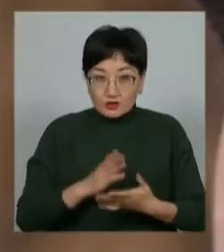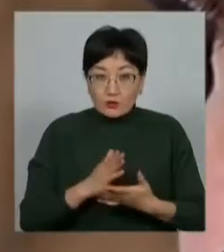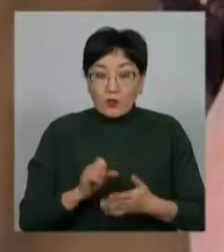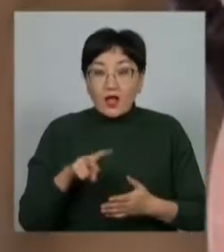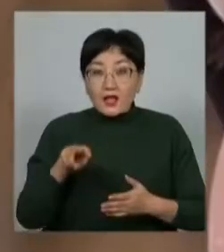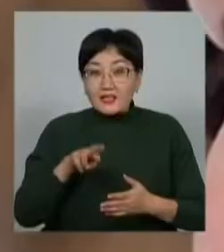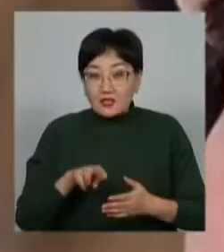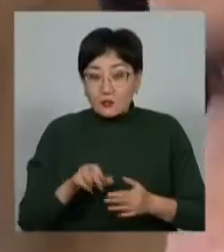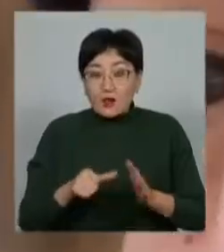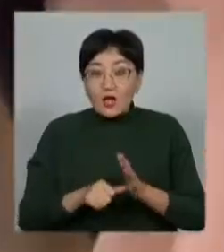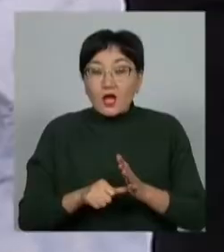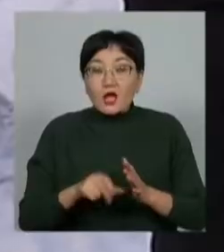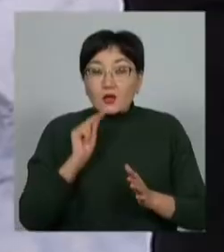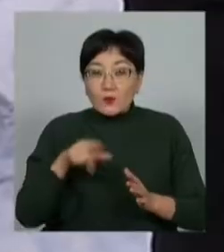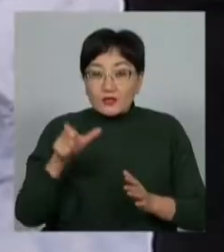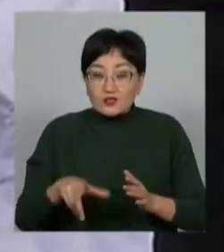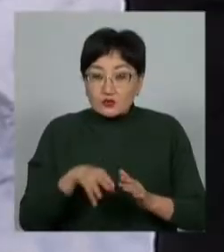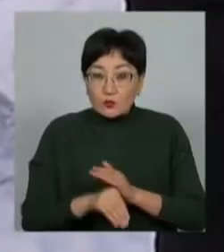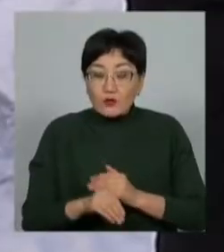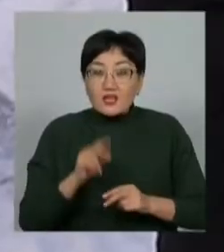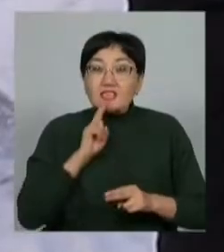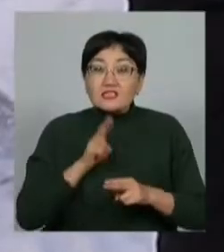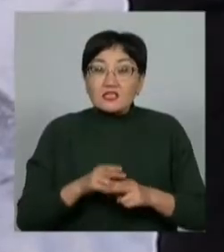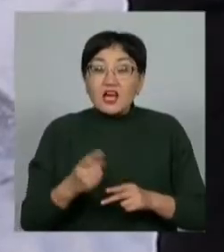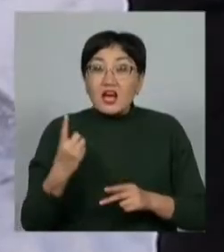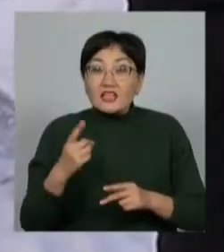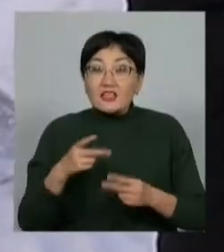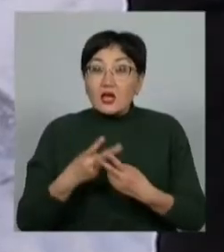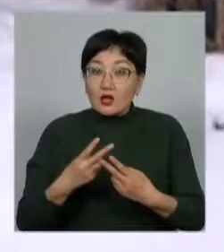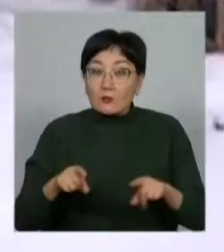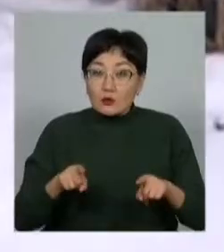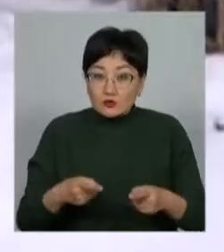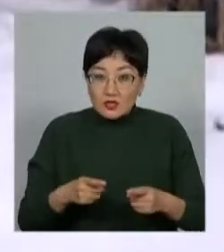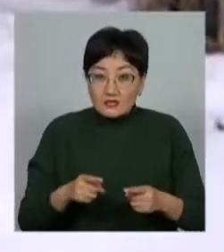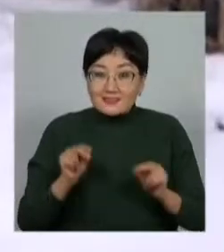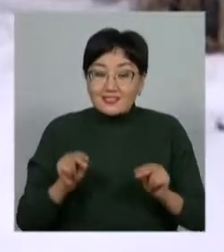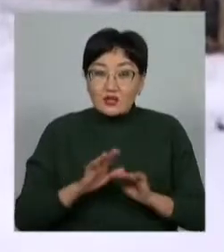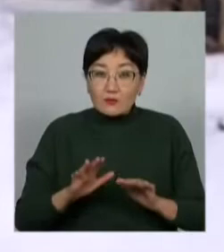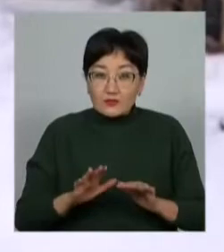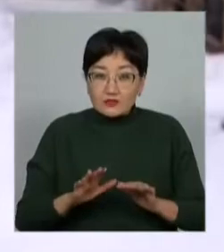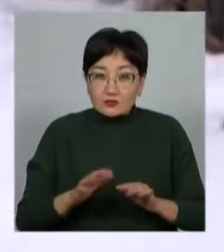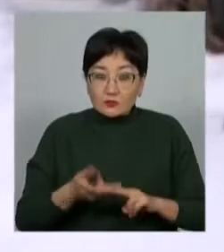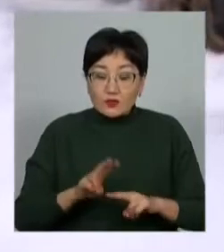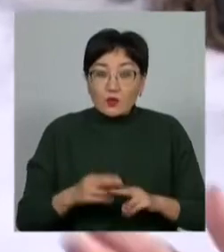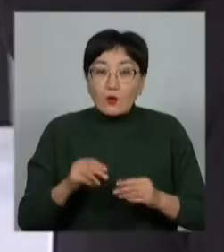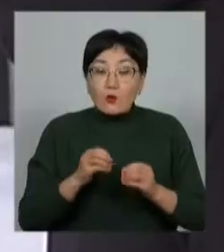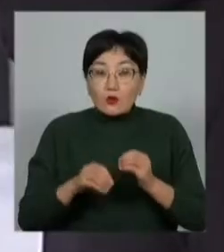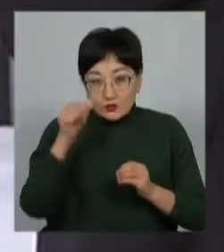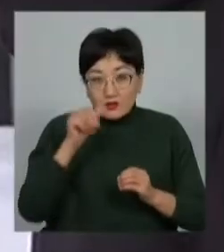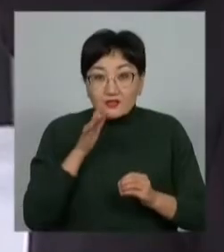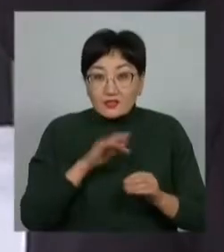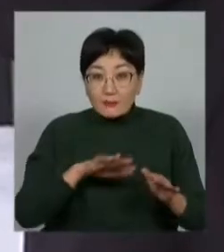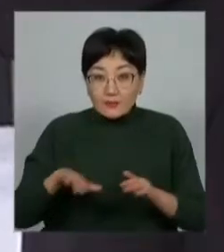Әлия Алданыш 6 айыпталушының арасынан әпкесінің жалғыз өзі қамауда отырғаны әділетсіз деп санайды. Айтуынша ол 10 айдан бері